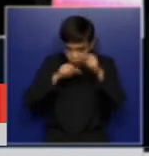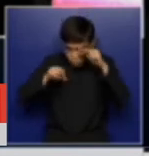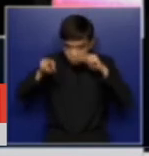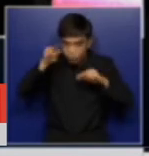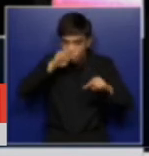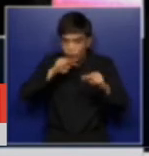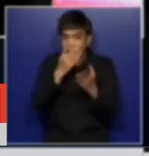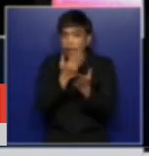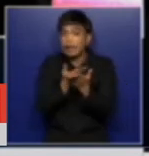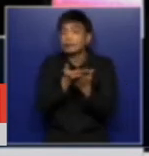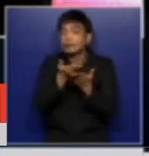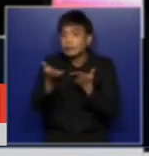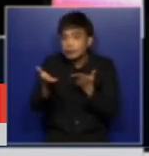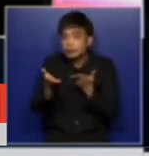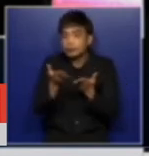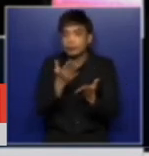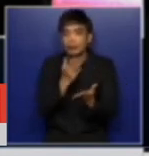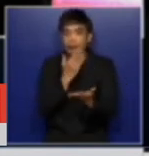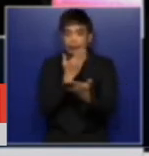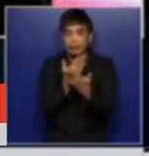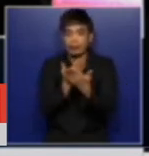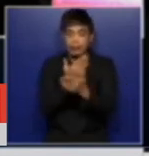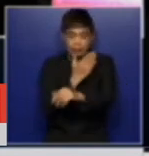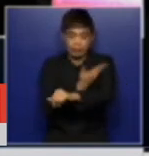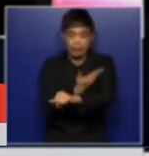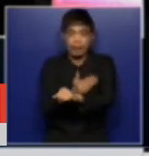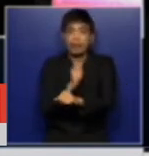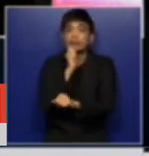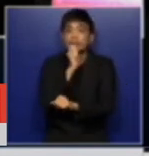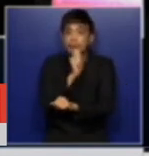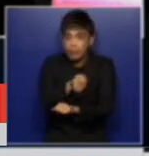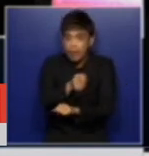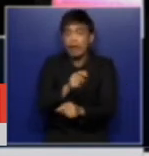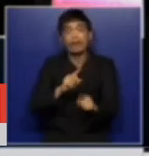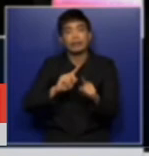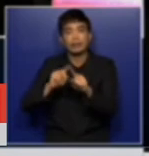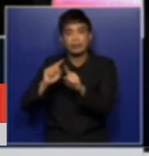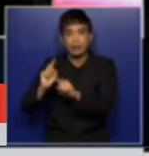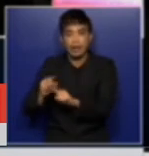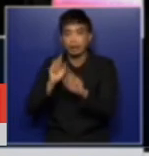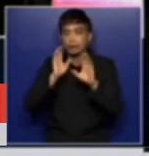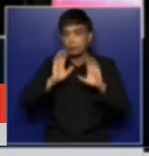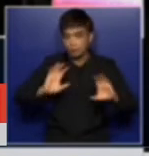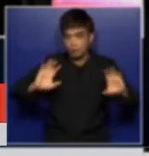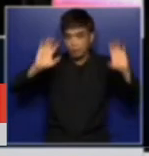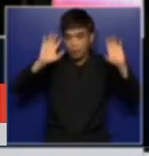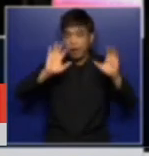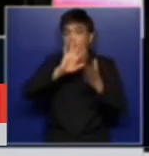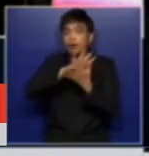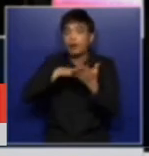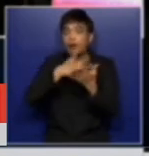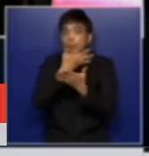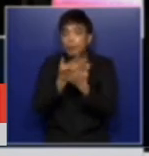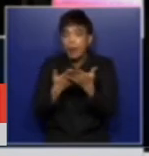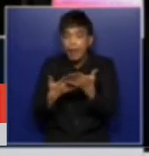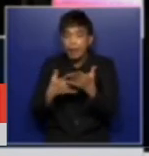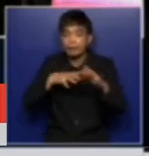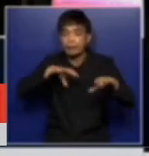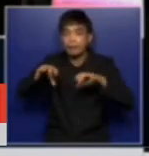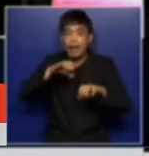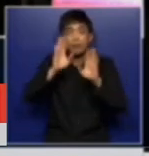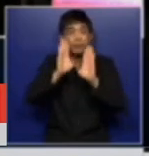กำลังซื้อด้านการสร้างงานที่มีผลผลิตต่อหน่วยสูงรัฐบาลมีแผนงานเหล่านี้อย่างไรนะ